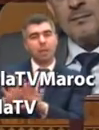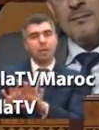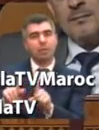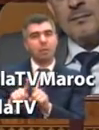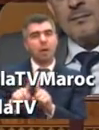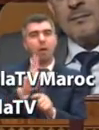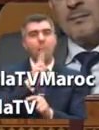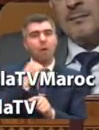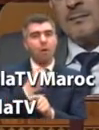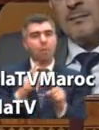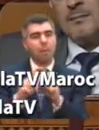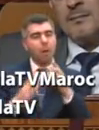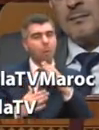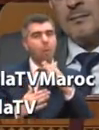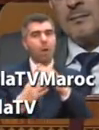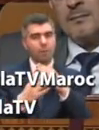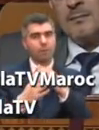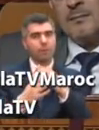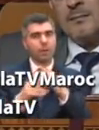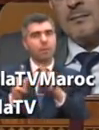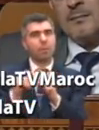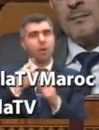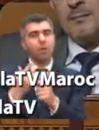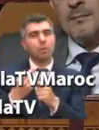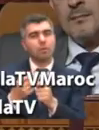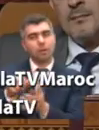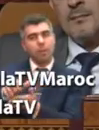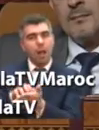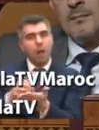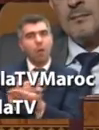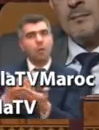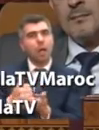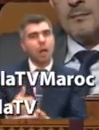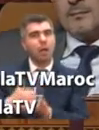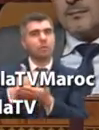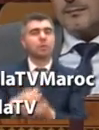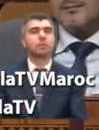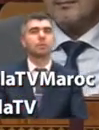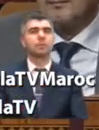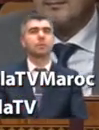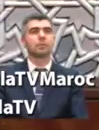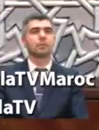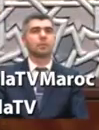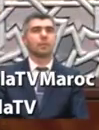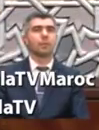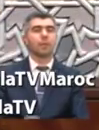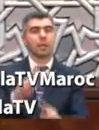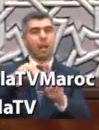الحكومه للوقايه من مشاكل الكساد الفلاحي ومعالجه اثارها. جواب السيد الوزير.